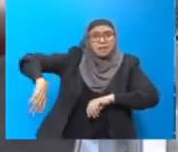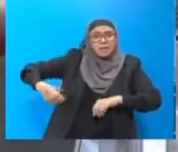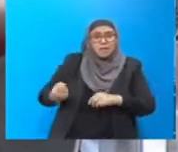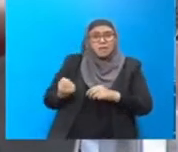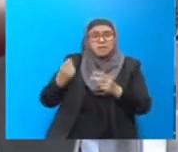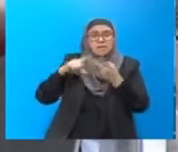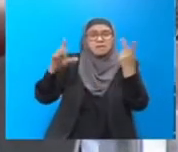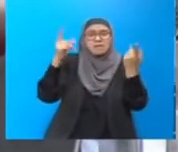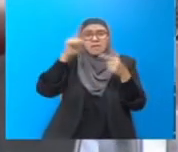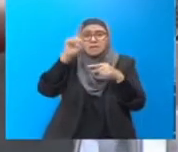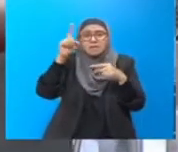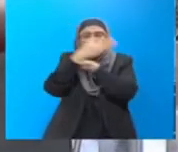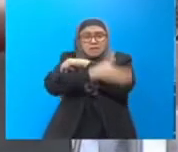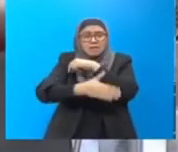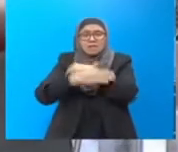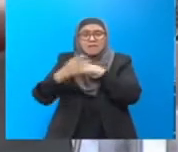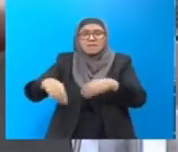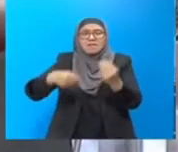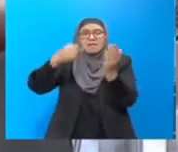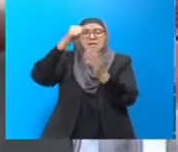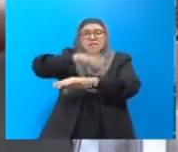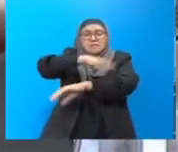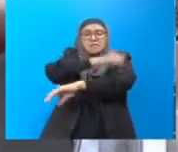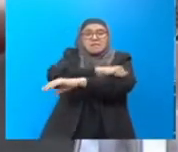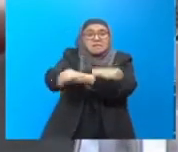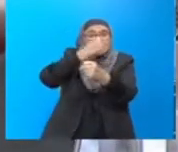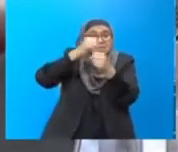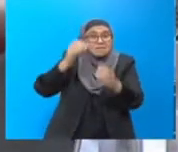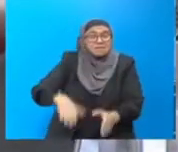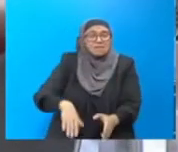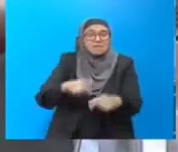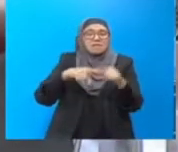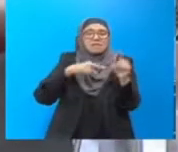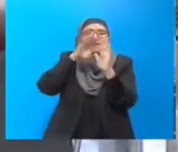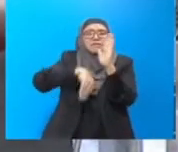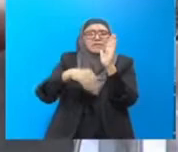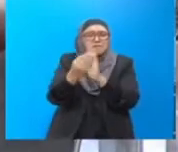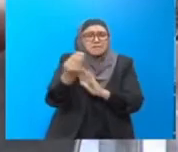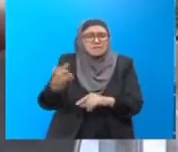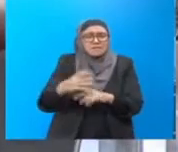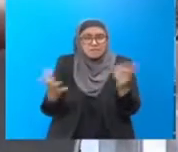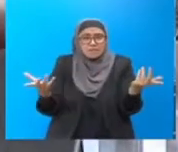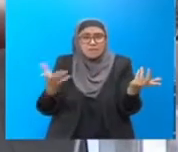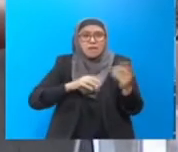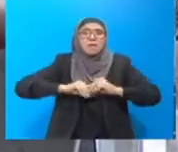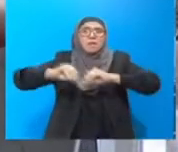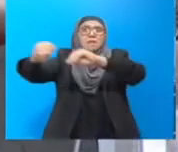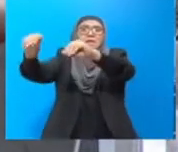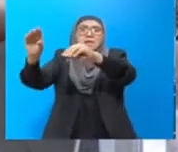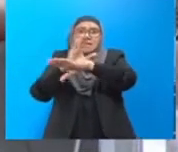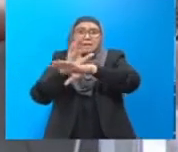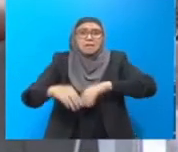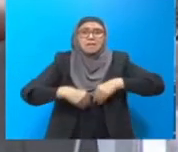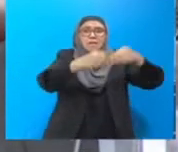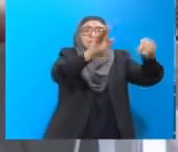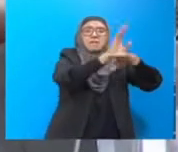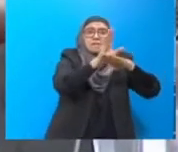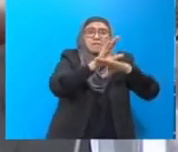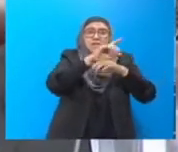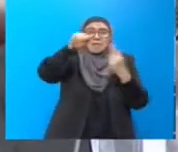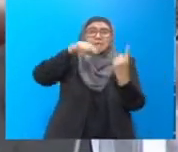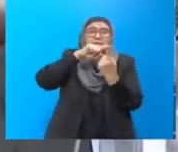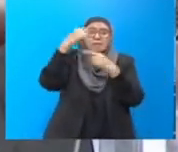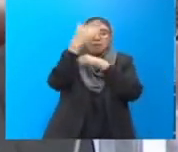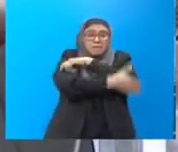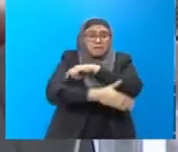yang mempunyai penawaran cosplay buruh murah pilih ROM Esa bilamana deg-deg ada tersebut sesuai untuk ditanam dengan pokok betah